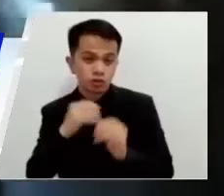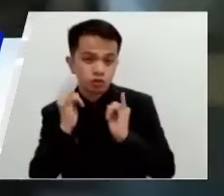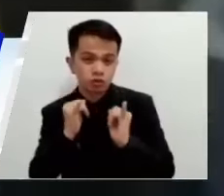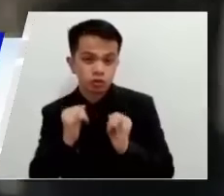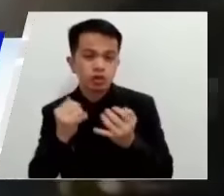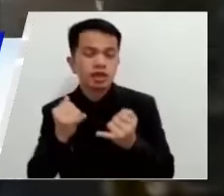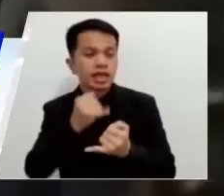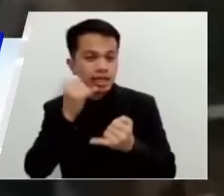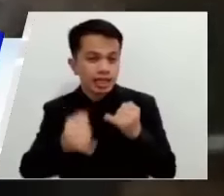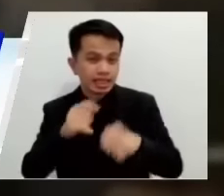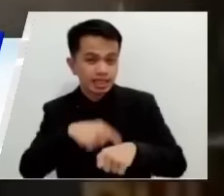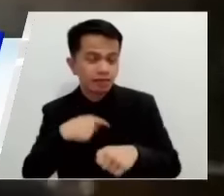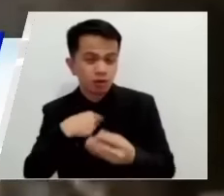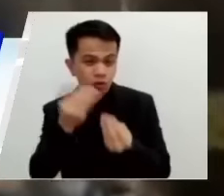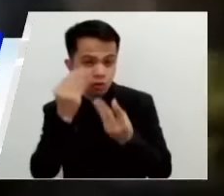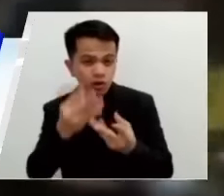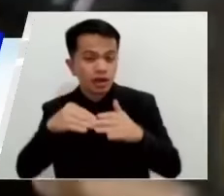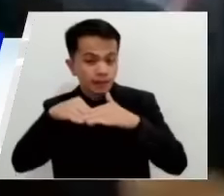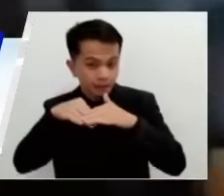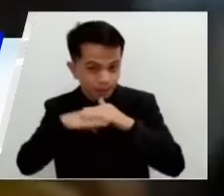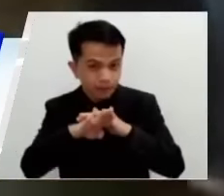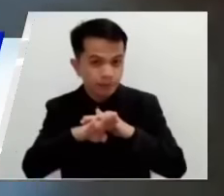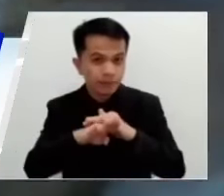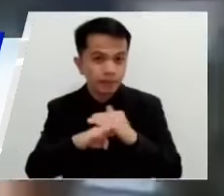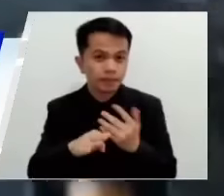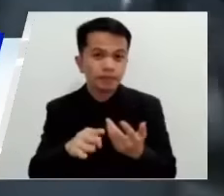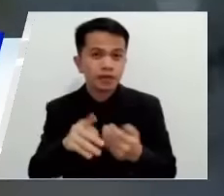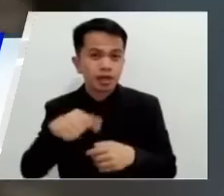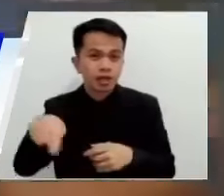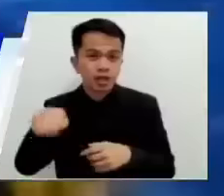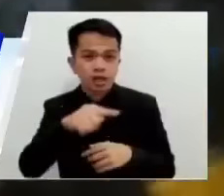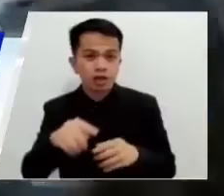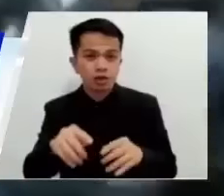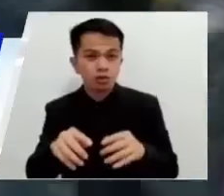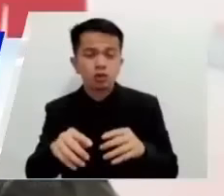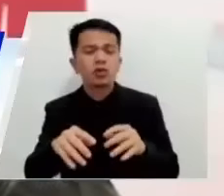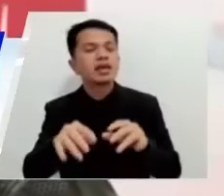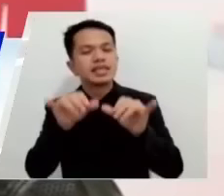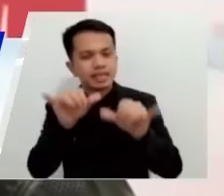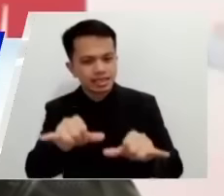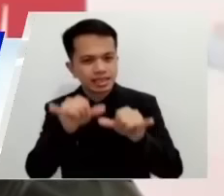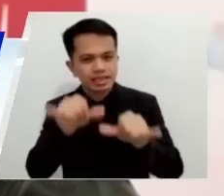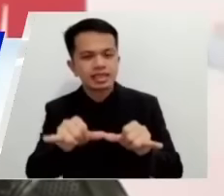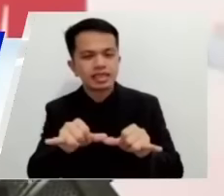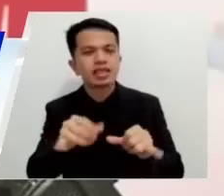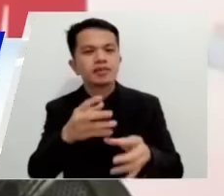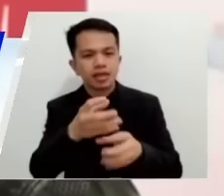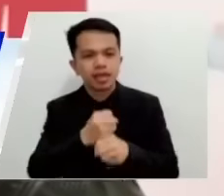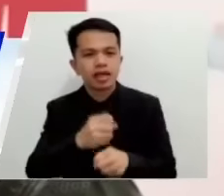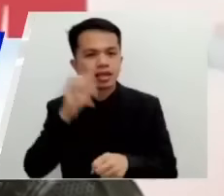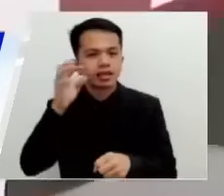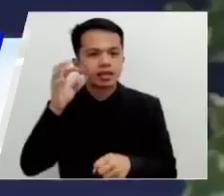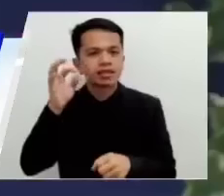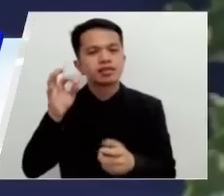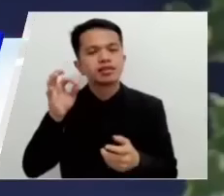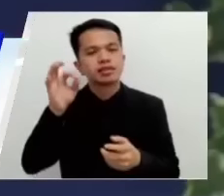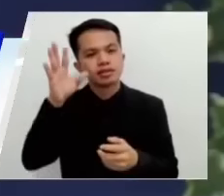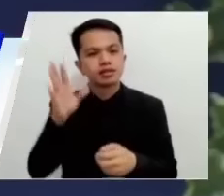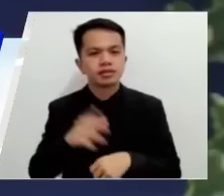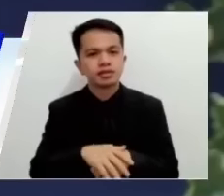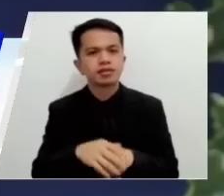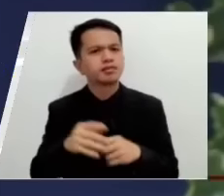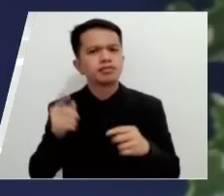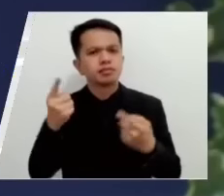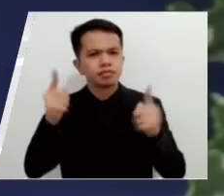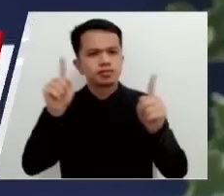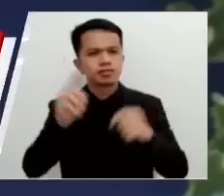sinabi ko, pagpasok natin, huwag na kayong aalis dyan hanggat makuha na ninyo siya. And that's exactly what they did. For me, it